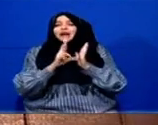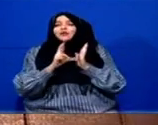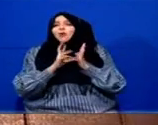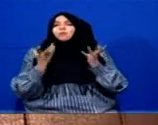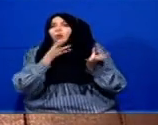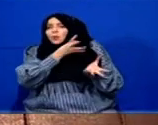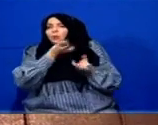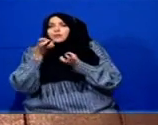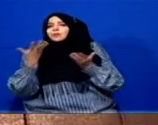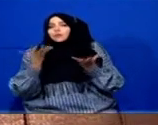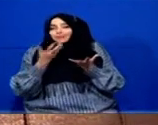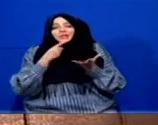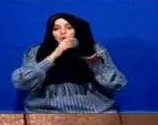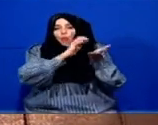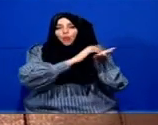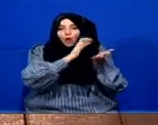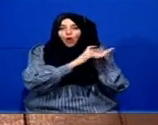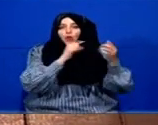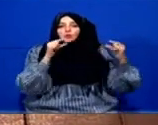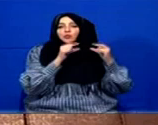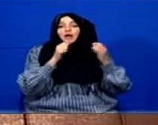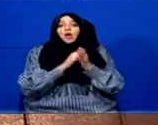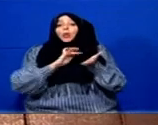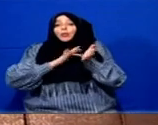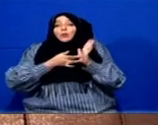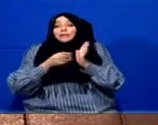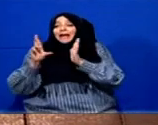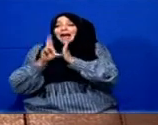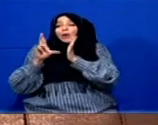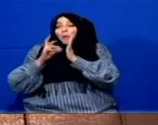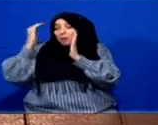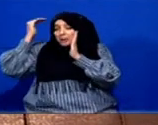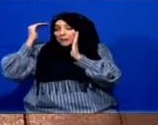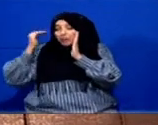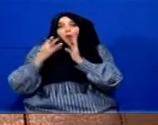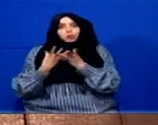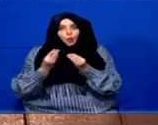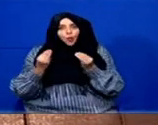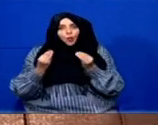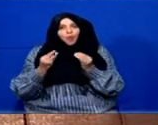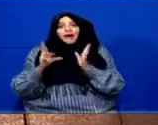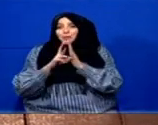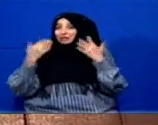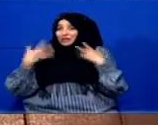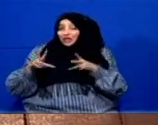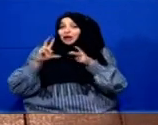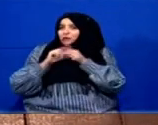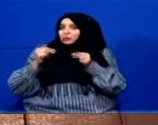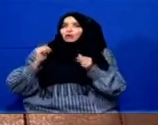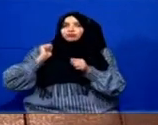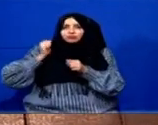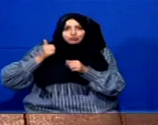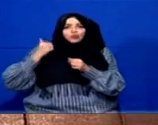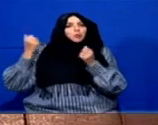والسنه في جميع القواعد الفقهيه وهي كثيره جدا وقد شرحنا